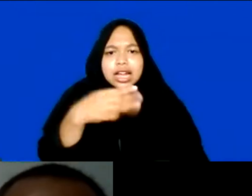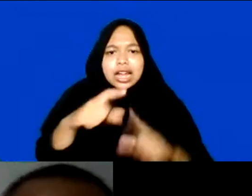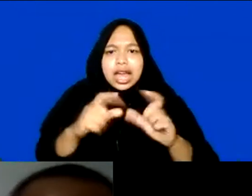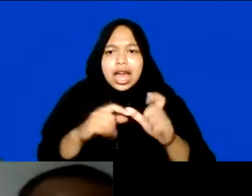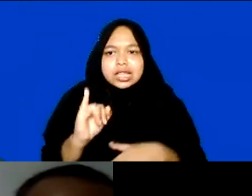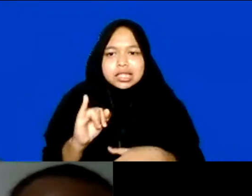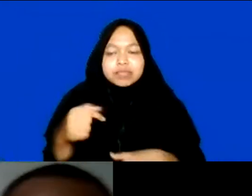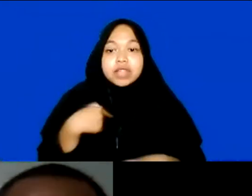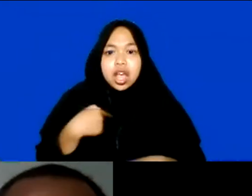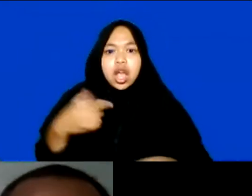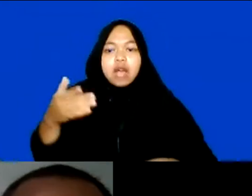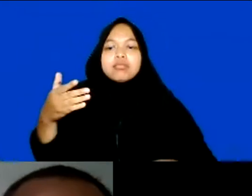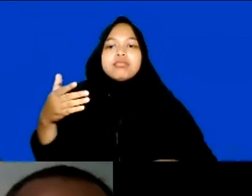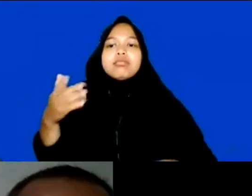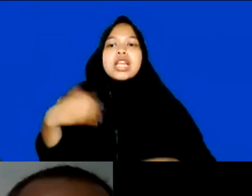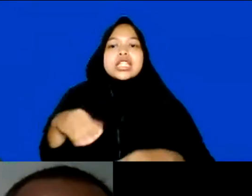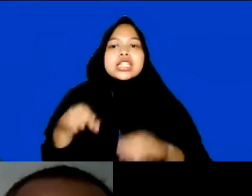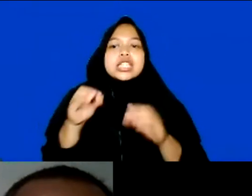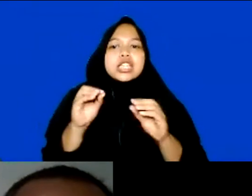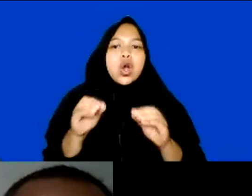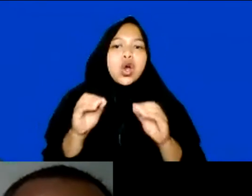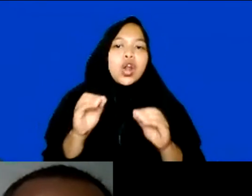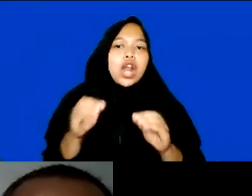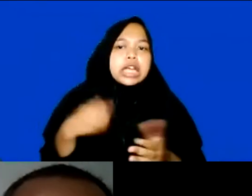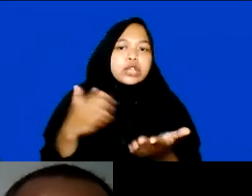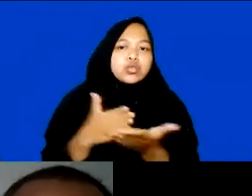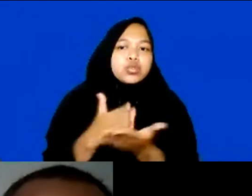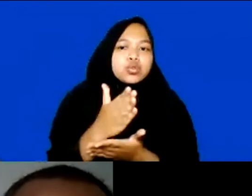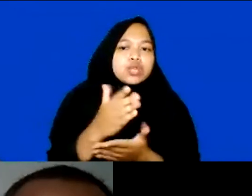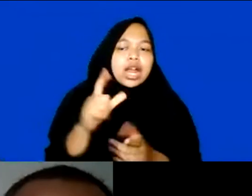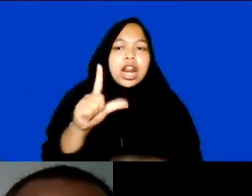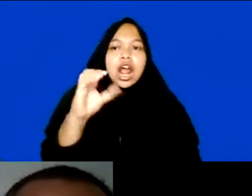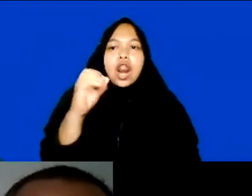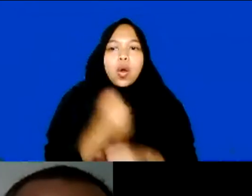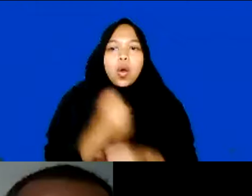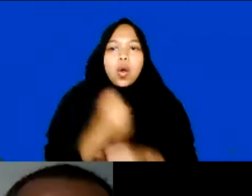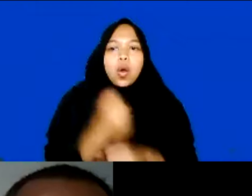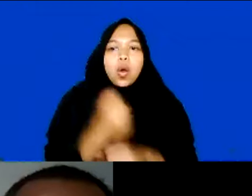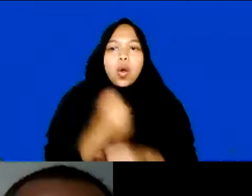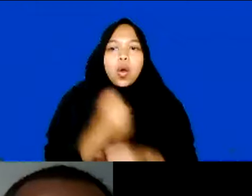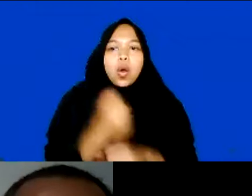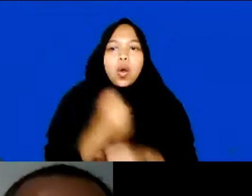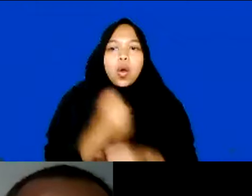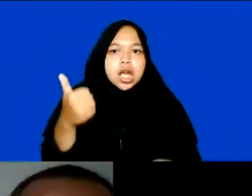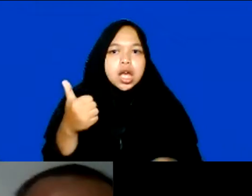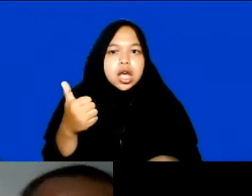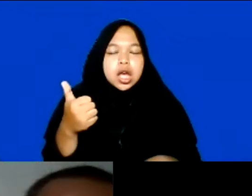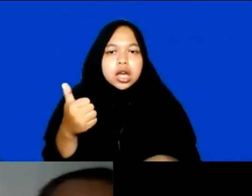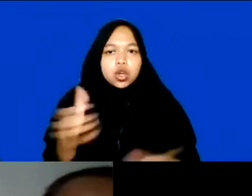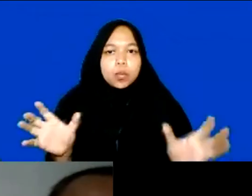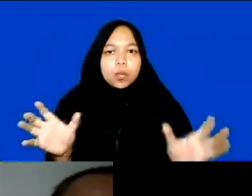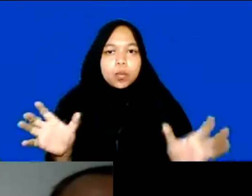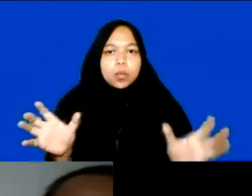saya dari sekolah nih, Pak, ya. Saya ada jurusan logam sini, Pak. Mungkin nanti bisa dikombinasikan dengan tekstil dan